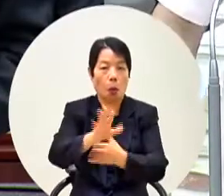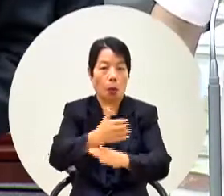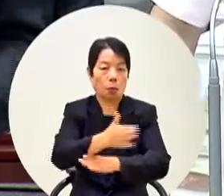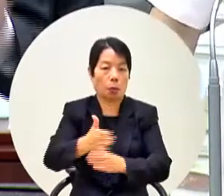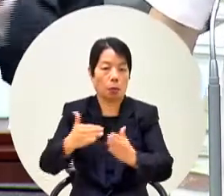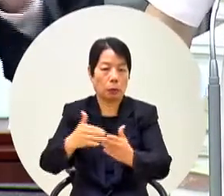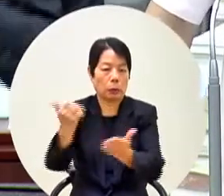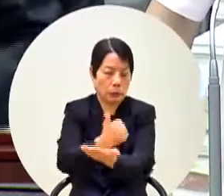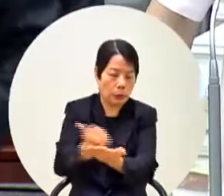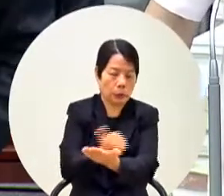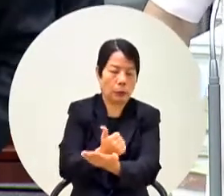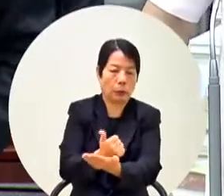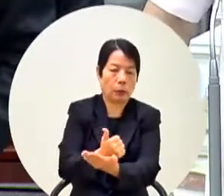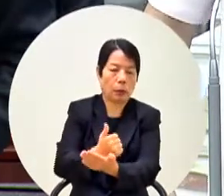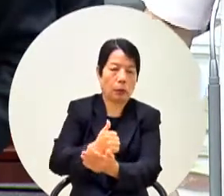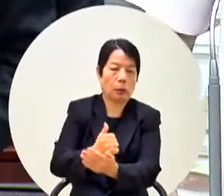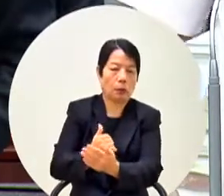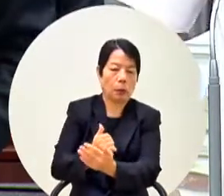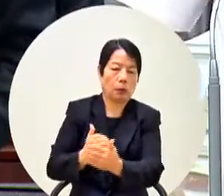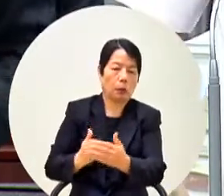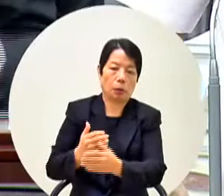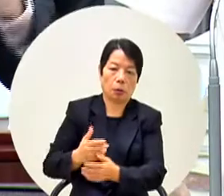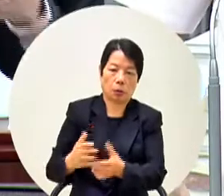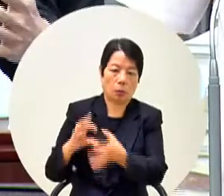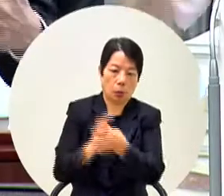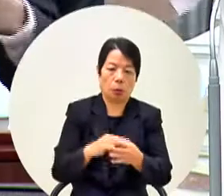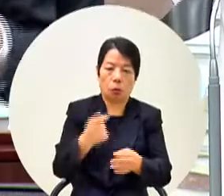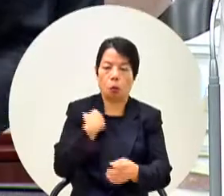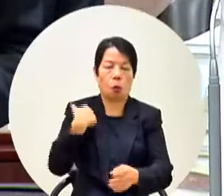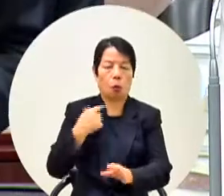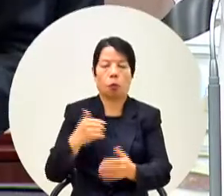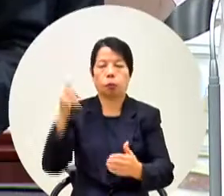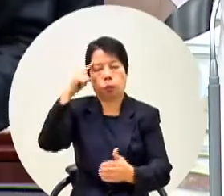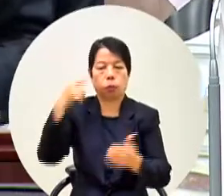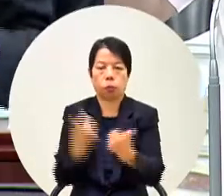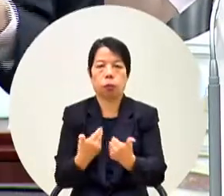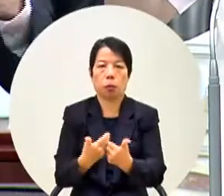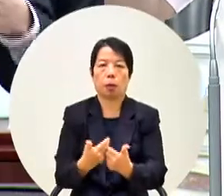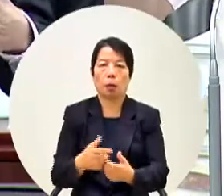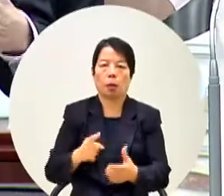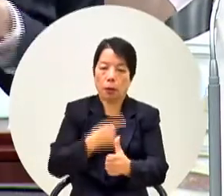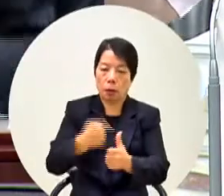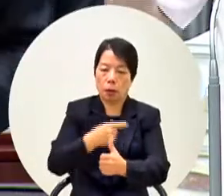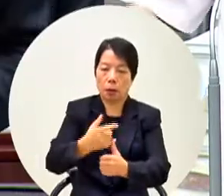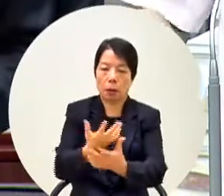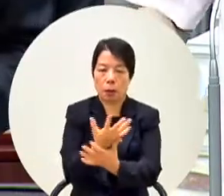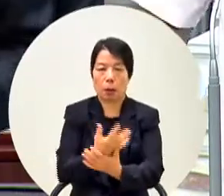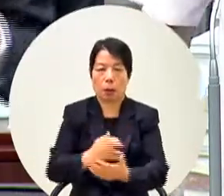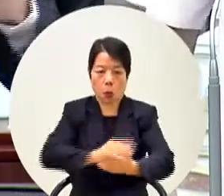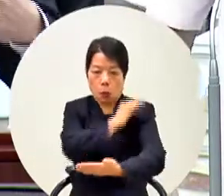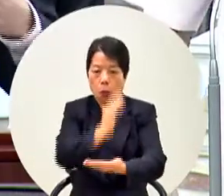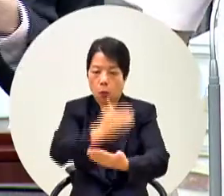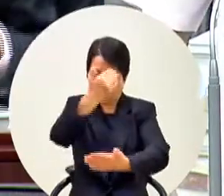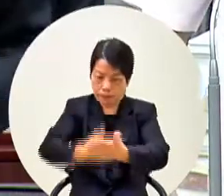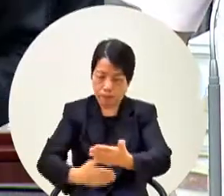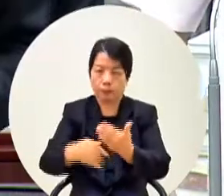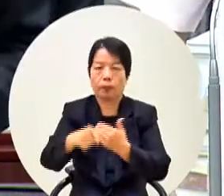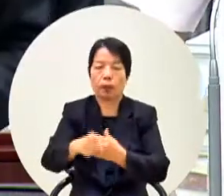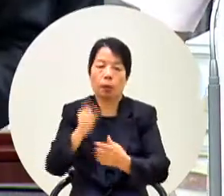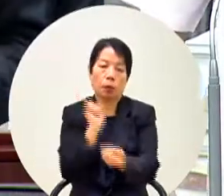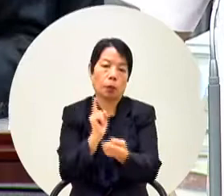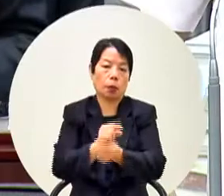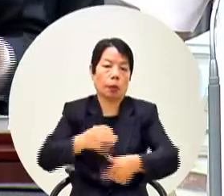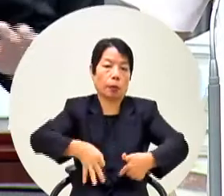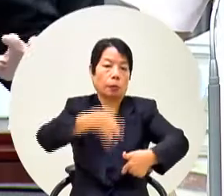水你卖高用，安尼我无同意啦，吼，所以咱先把即个量先啊减少， 针对 啊计少的部分，吼，计少的部